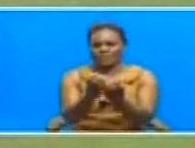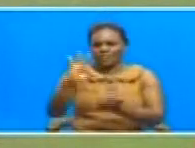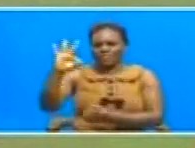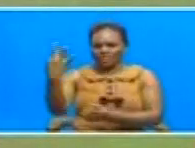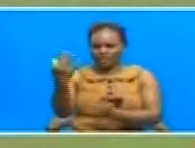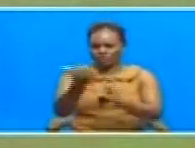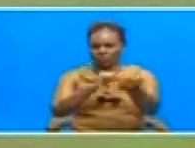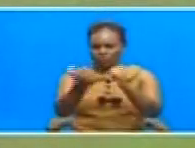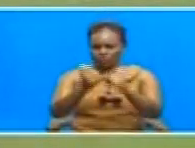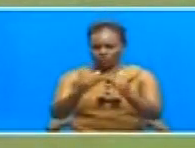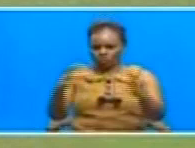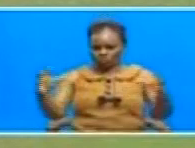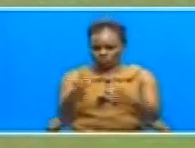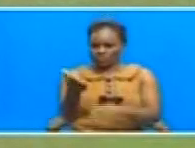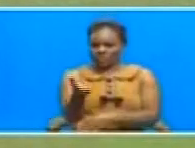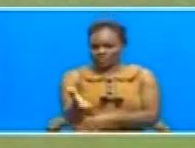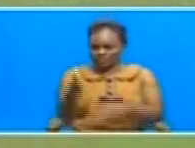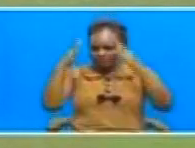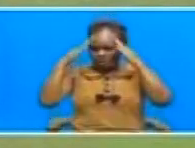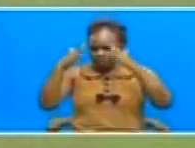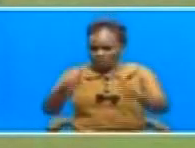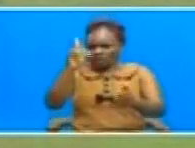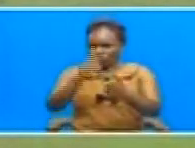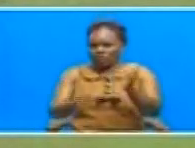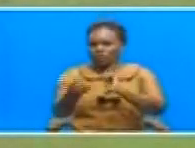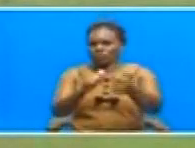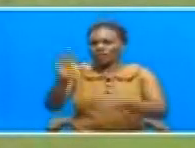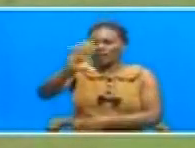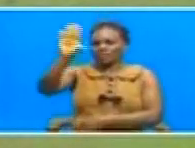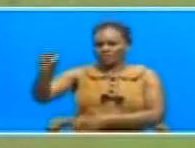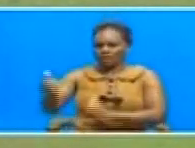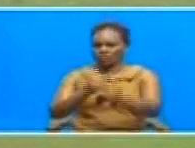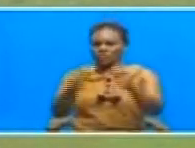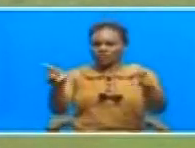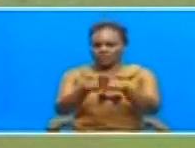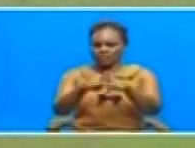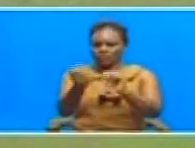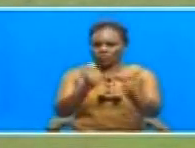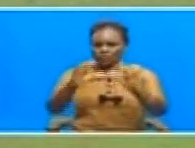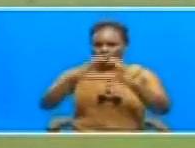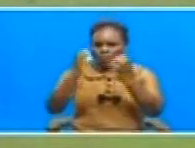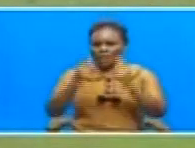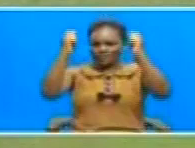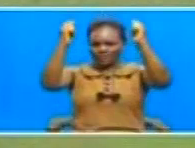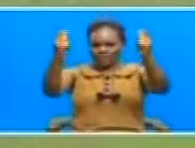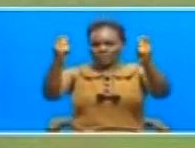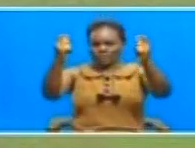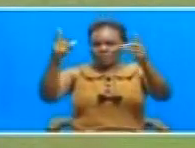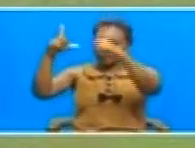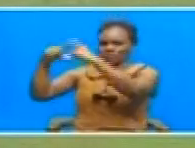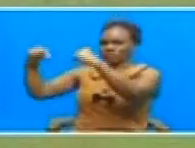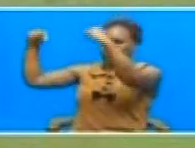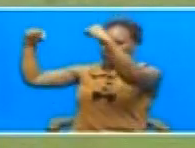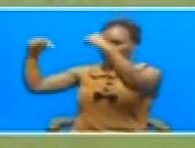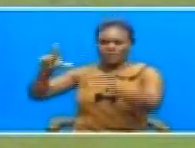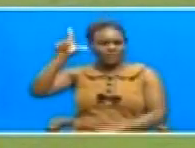3. Malkia Strikers sasa wanaangazia mashindano ya bara la Afrika na vile vile mashindano ya kombe la dunia kule nchini Japan.